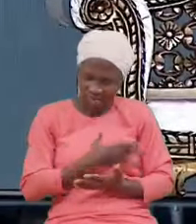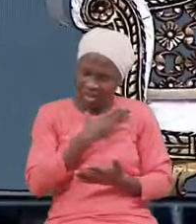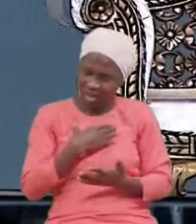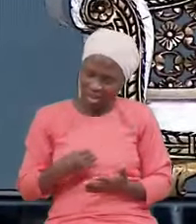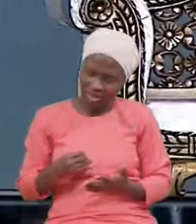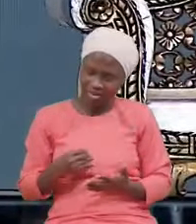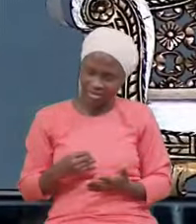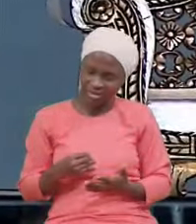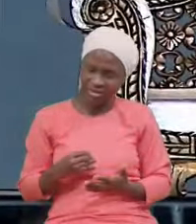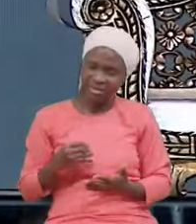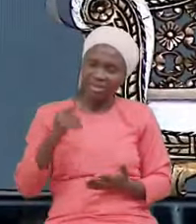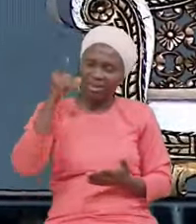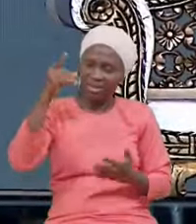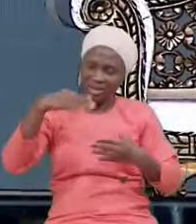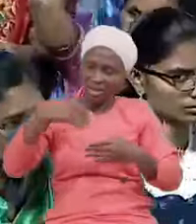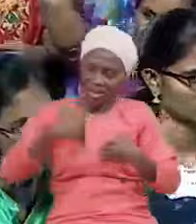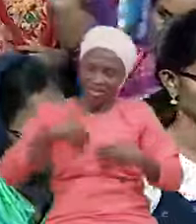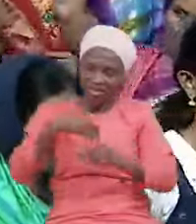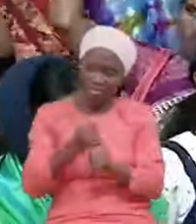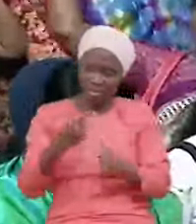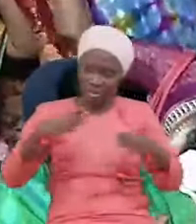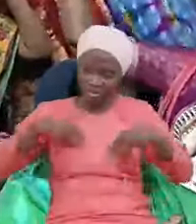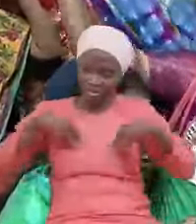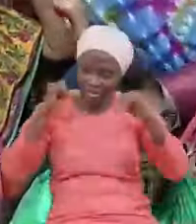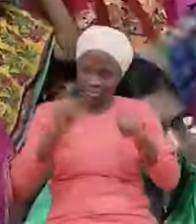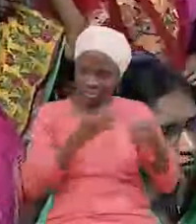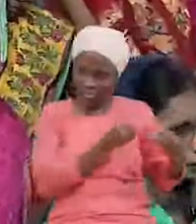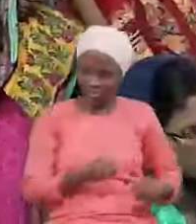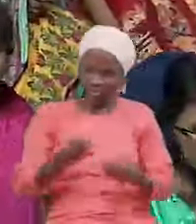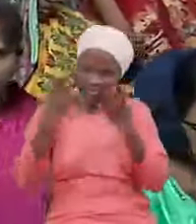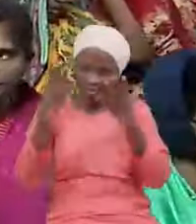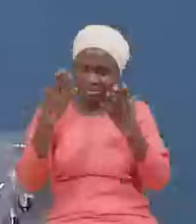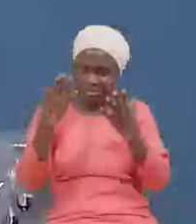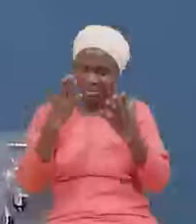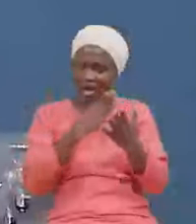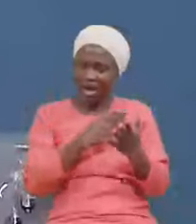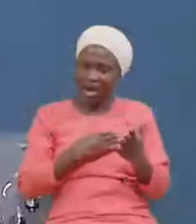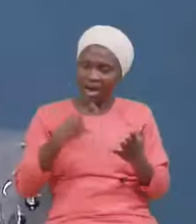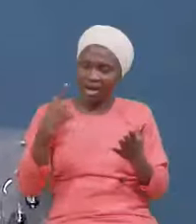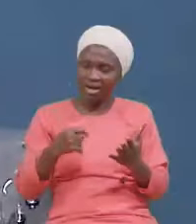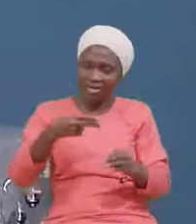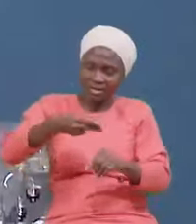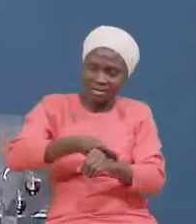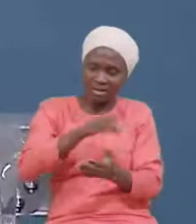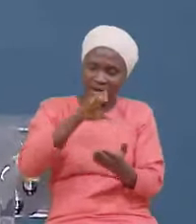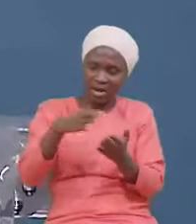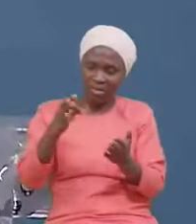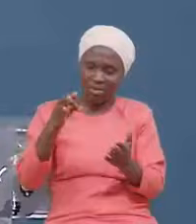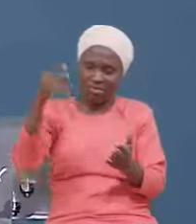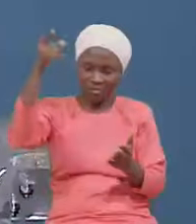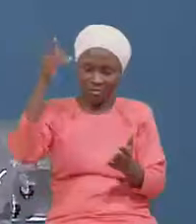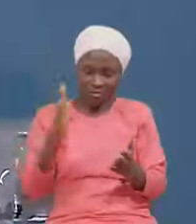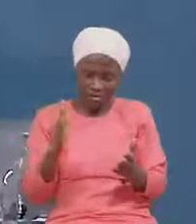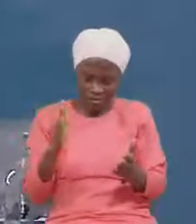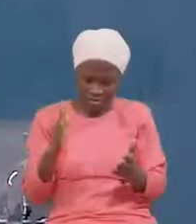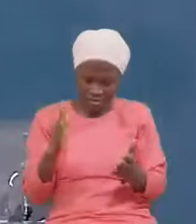made the acceptable sacrifice. అంగీకార యోగ్యమైన బలి అర్పణగా చేశారు. As the lamb of God. దేవుని గొర్రె పిల్లగా.